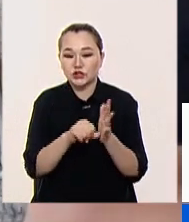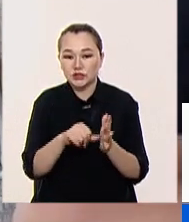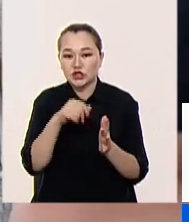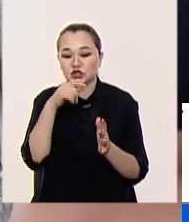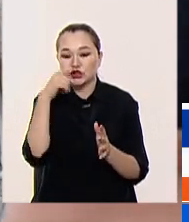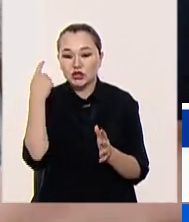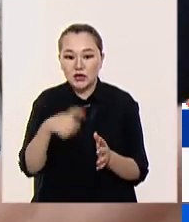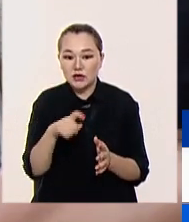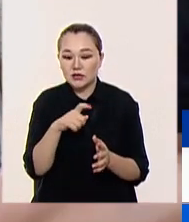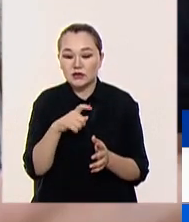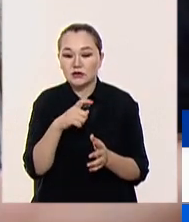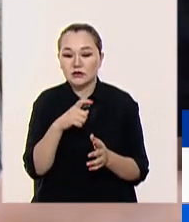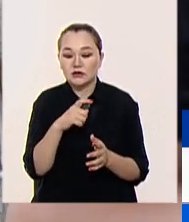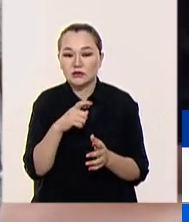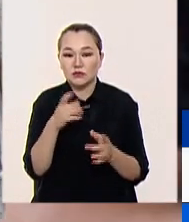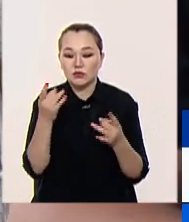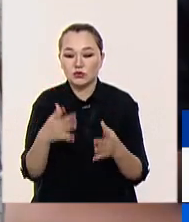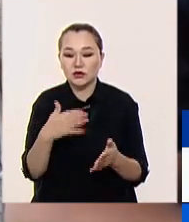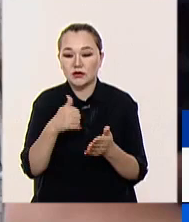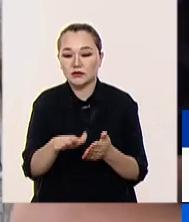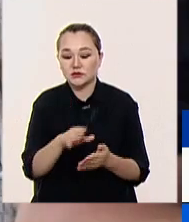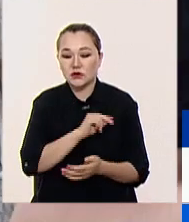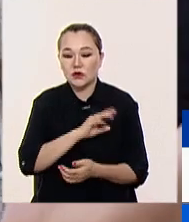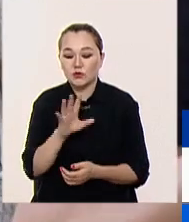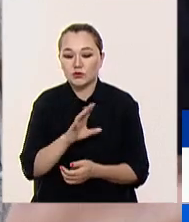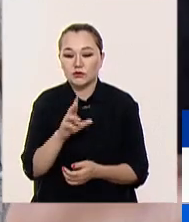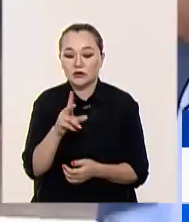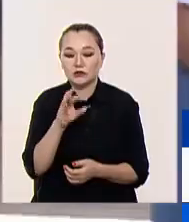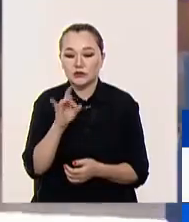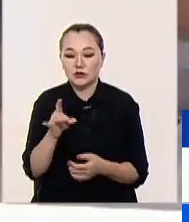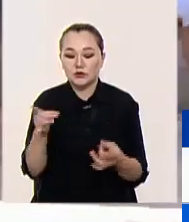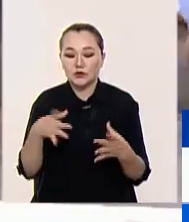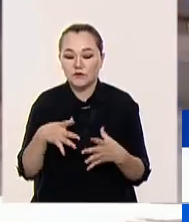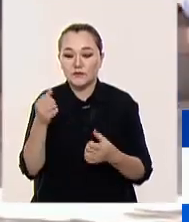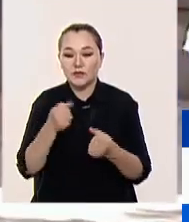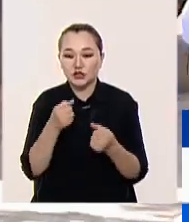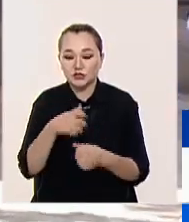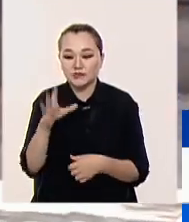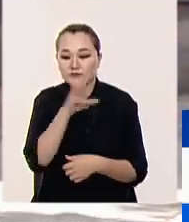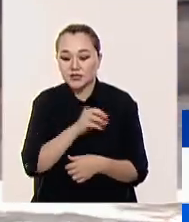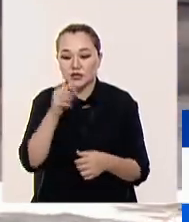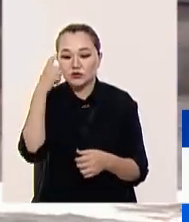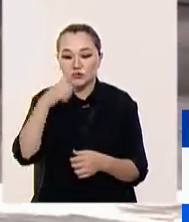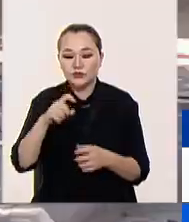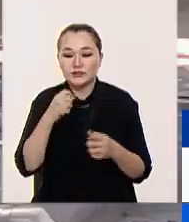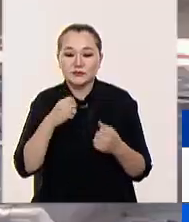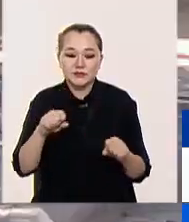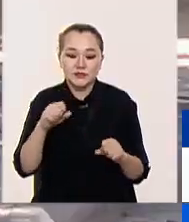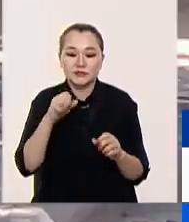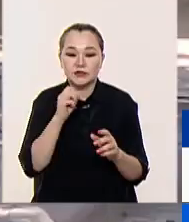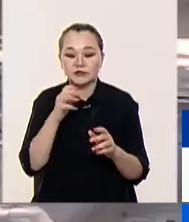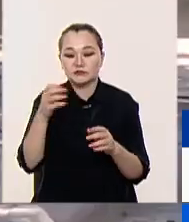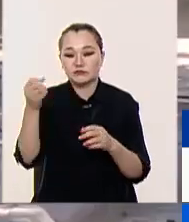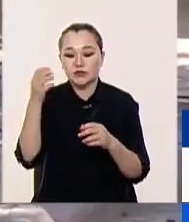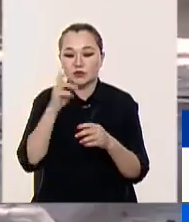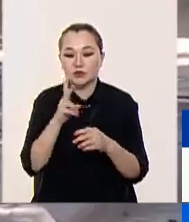жаре, просто отказывали кондиционеры на новые автомобили. От зноя горожане спасаются, передвигаясь по тени.